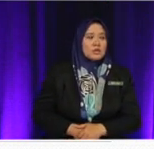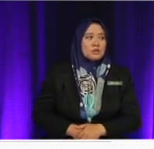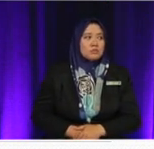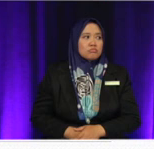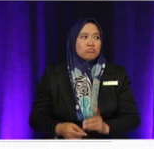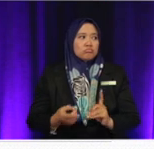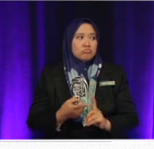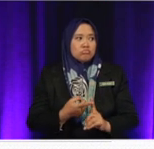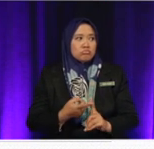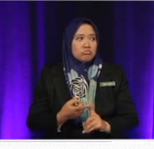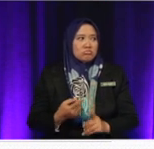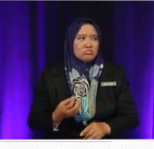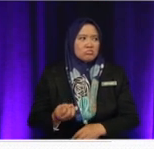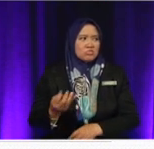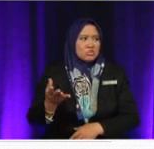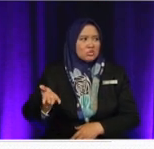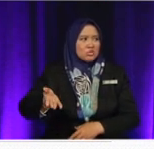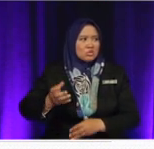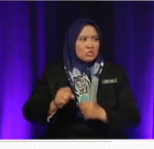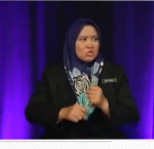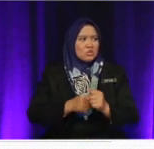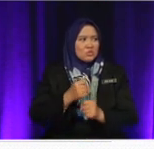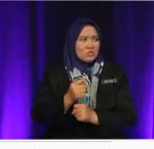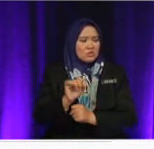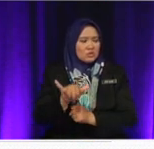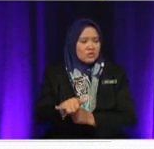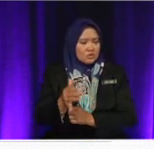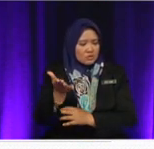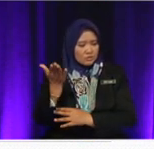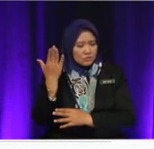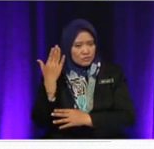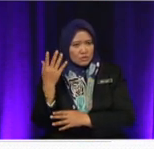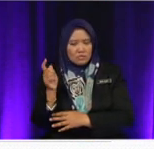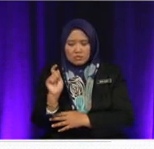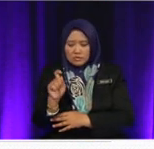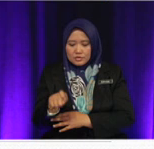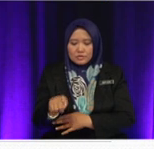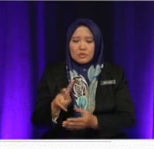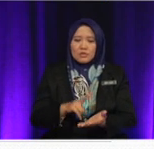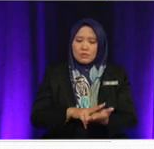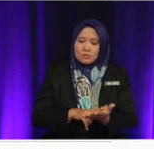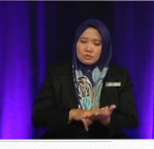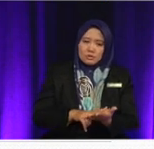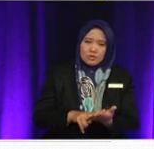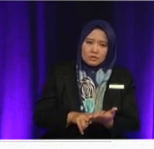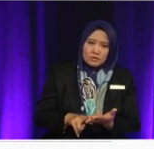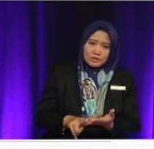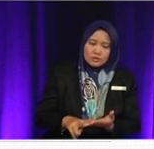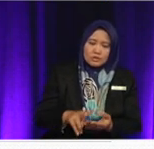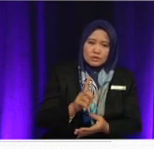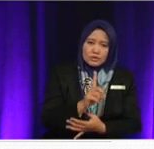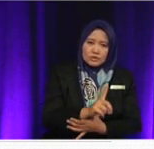didapati peluangannya agak perlahan. Pelanggan juga sering membuat aduan bahawa pakaian diedarkan kurang berkualiti